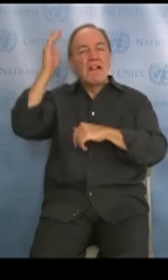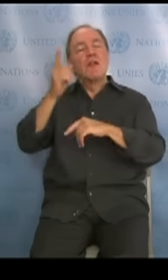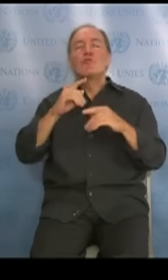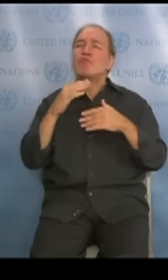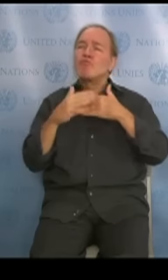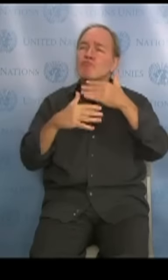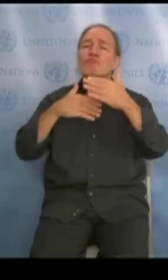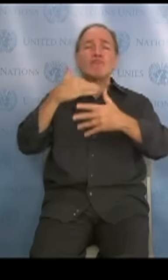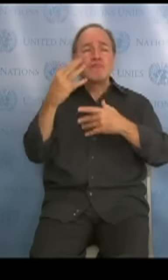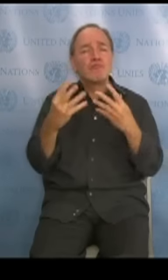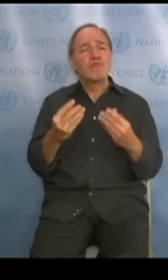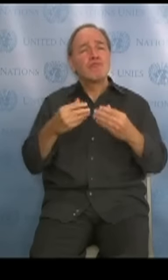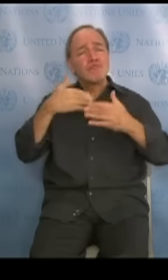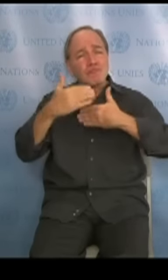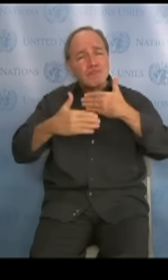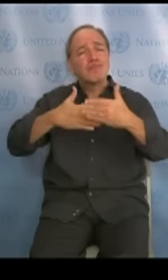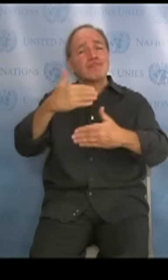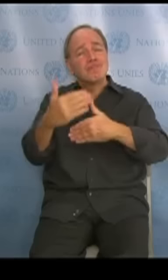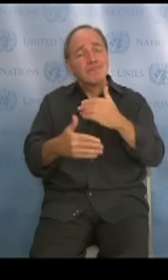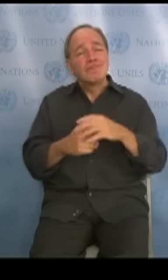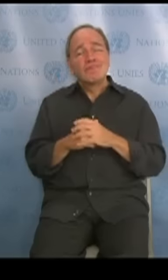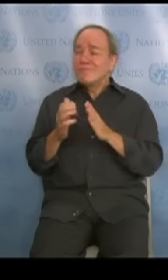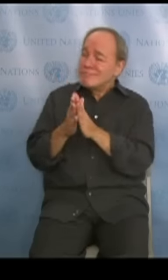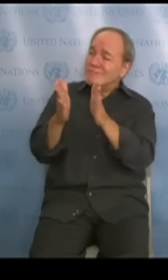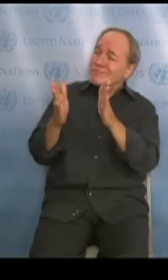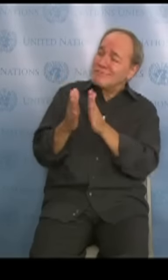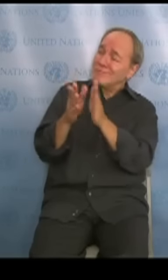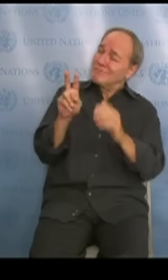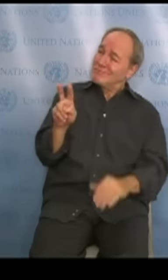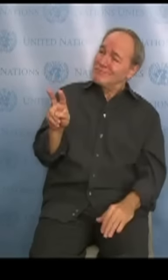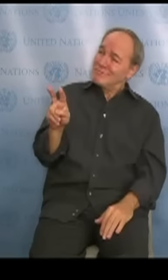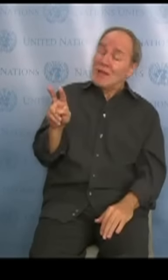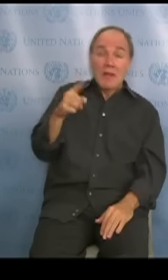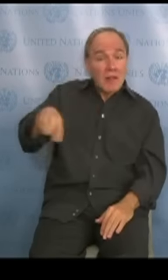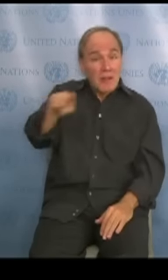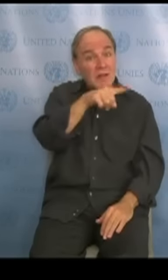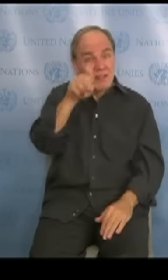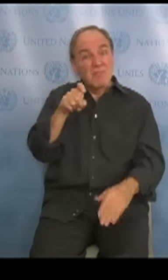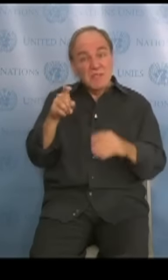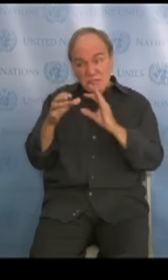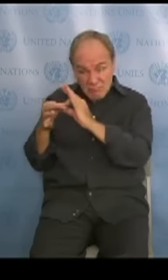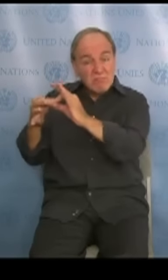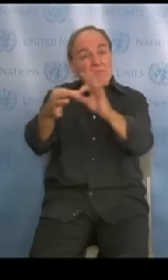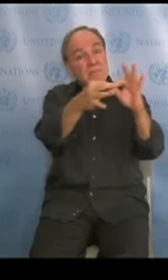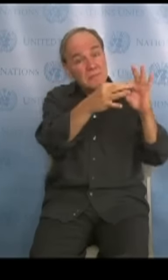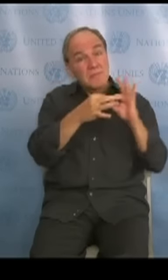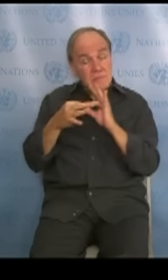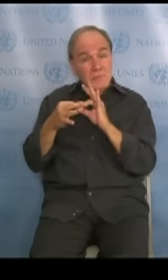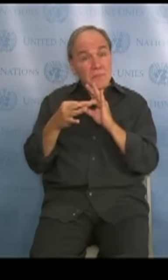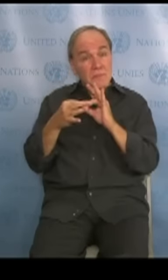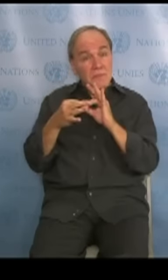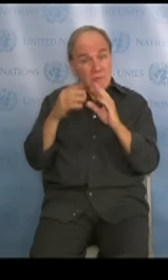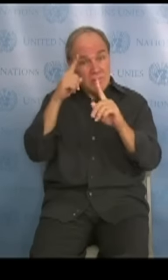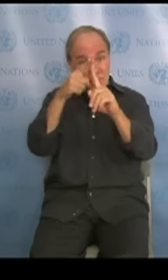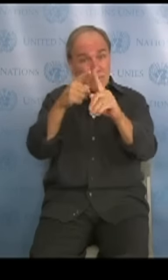Dans la même perspective, nous devons prêter une oreille attentive à l'appel